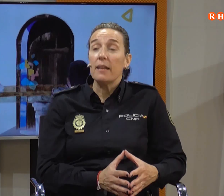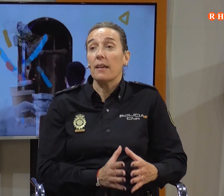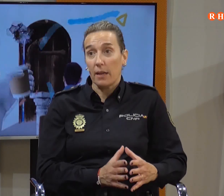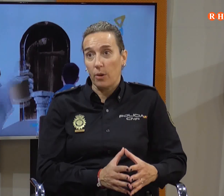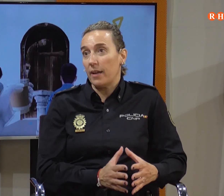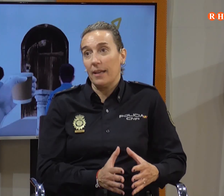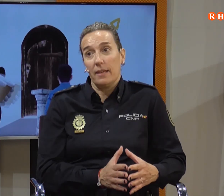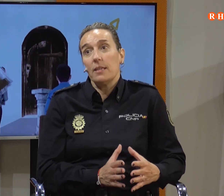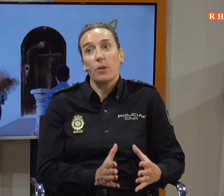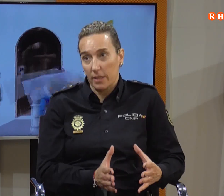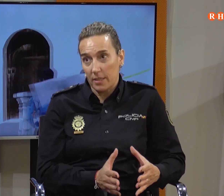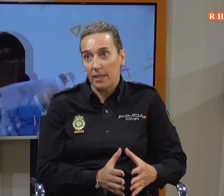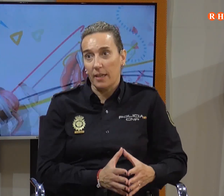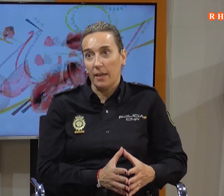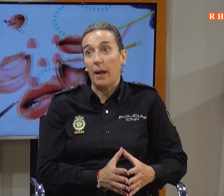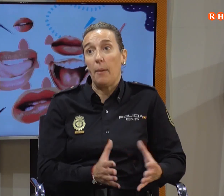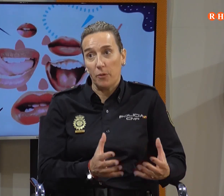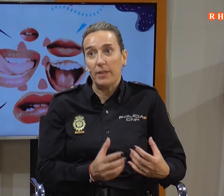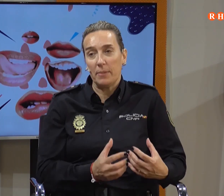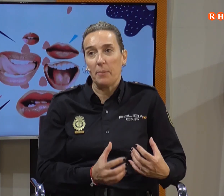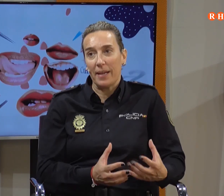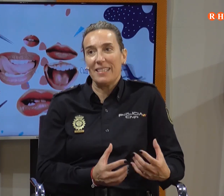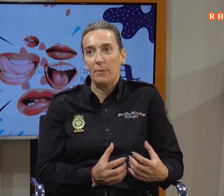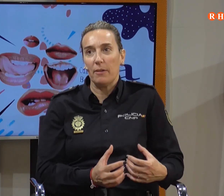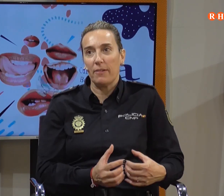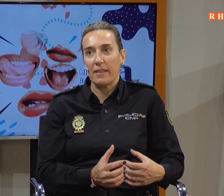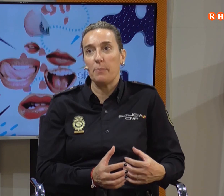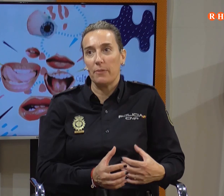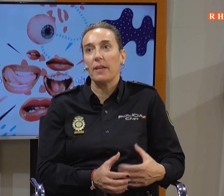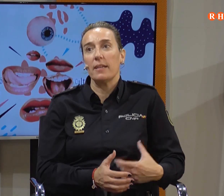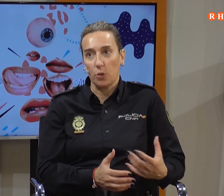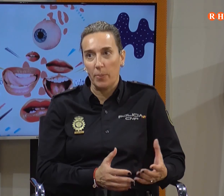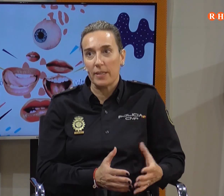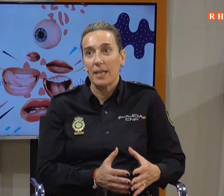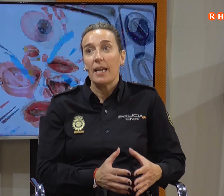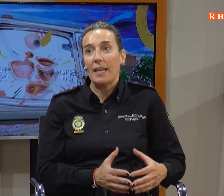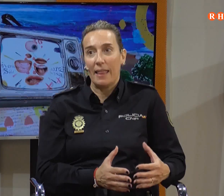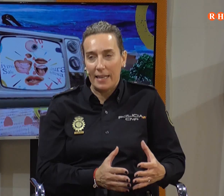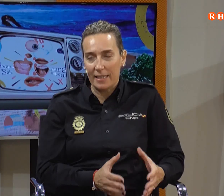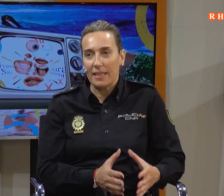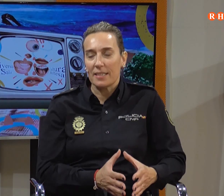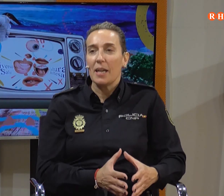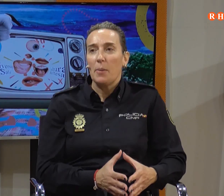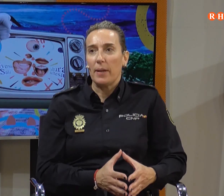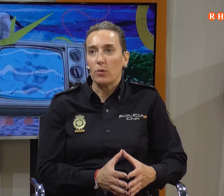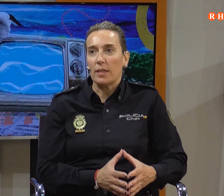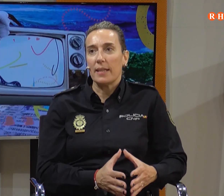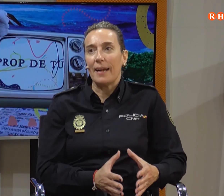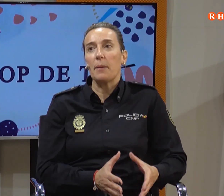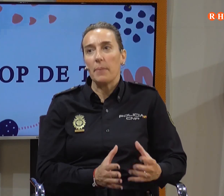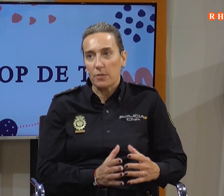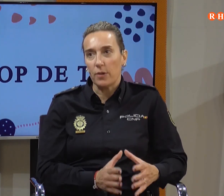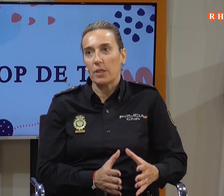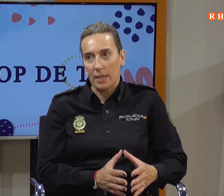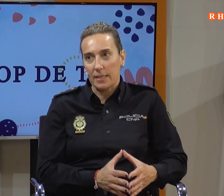i recordar que d'ací no res aprofitem també este Black Friday per fer les compres nadalenques. Per lo tant,